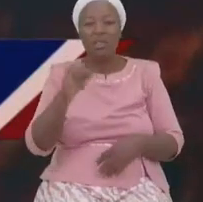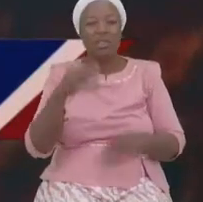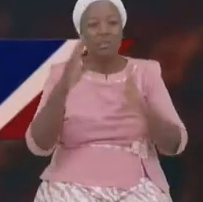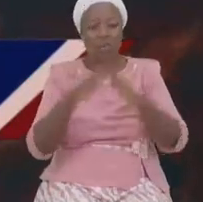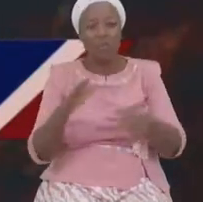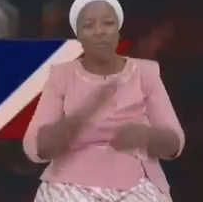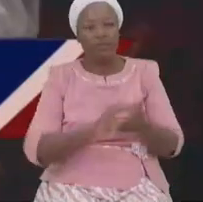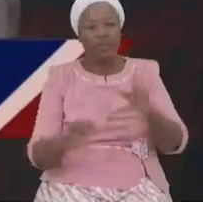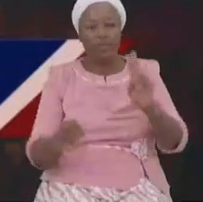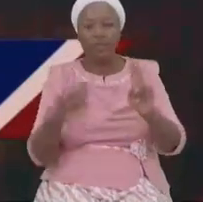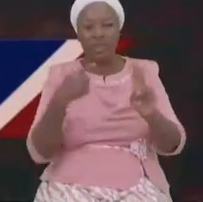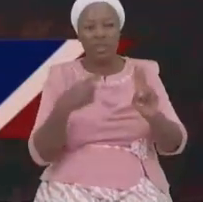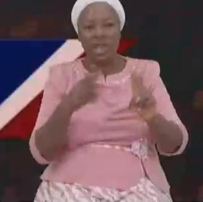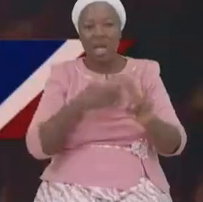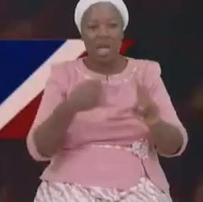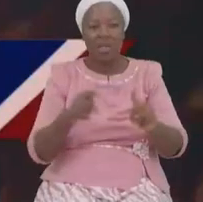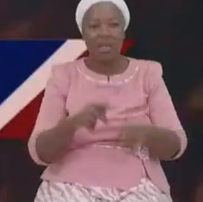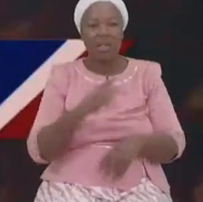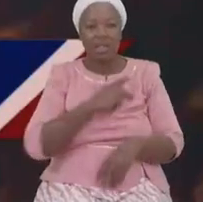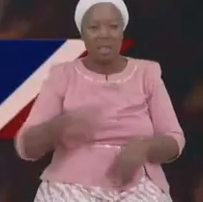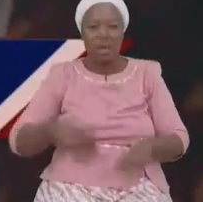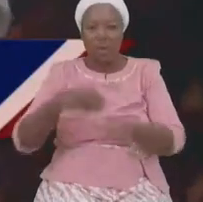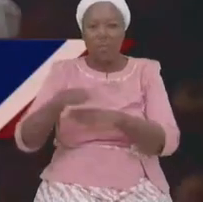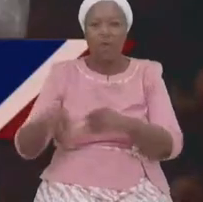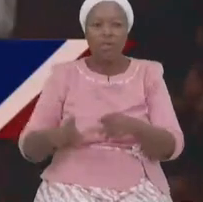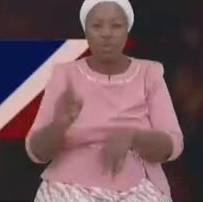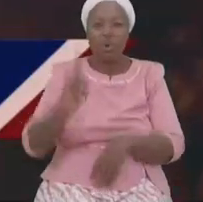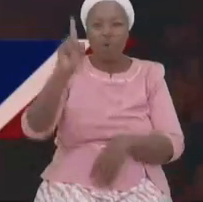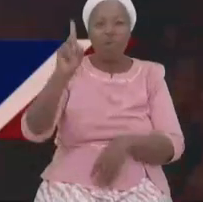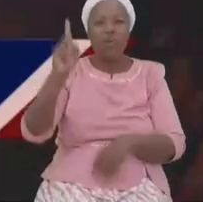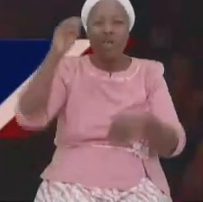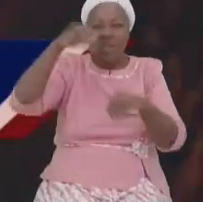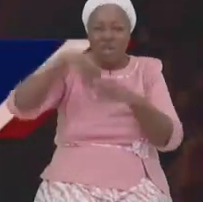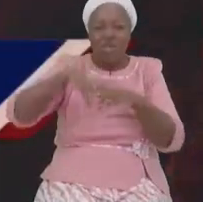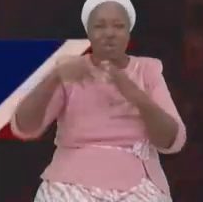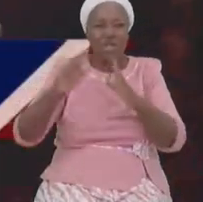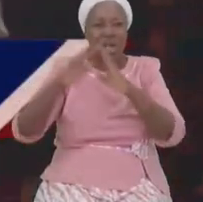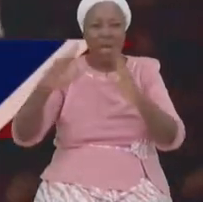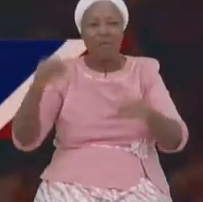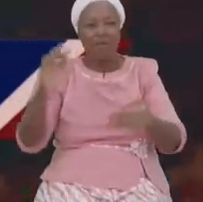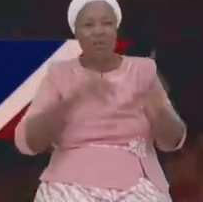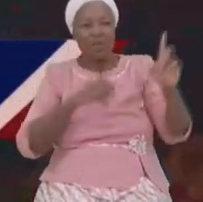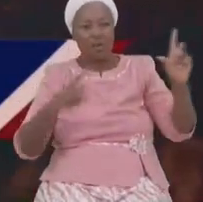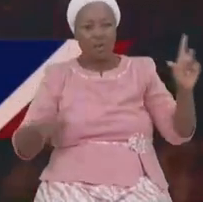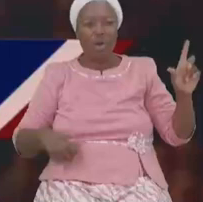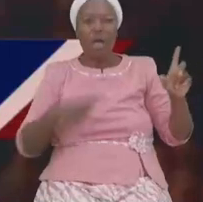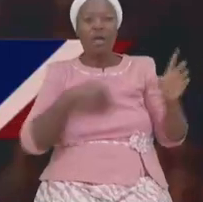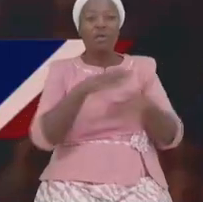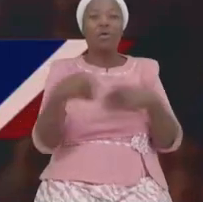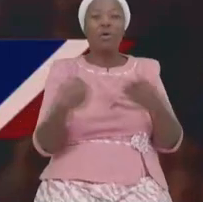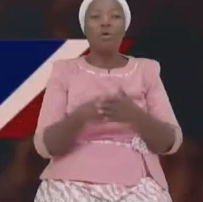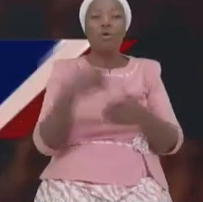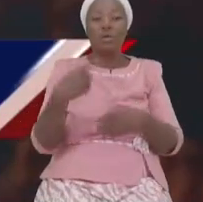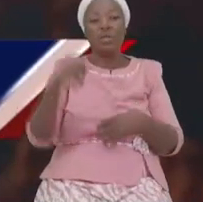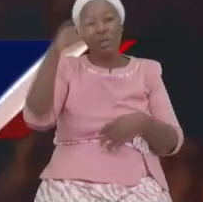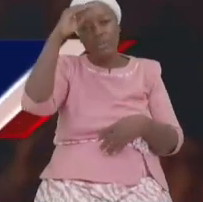puis il monta à la montagne de l'Éternel avec tous les hommes de Juda